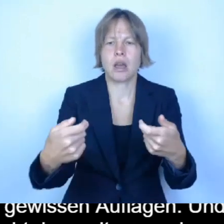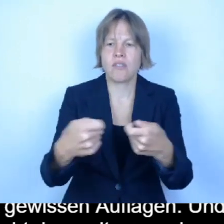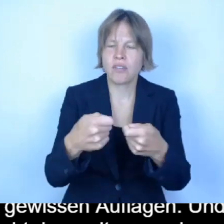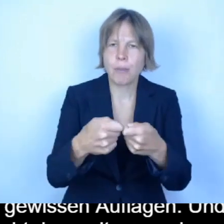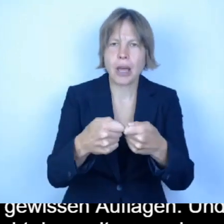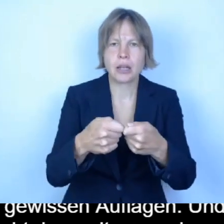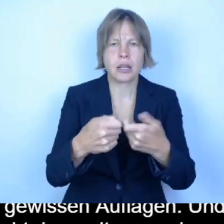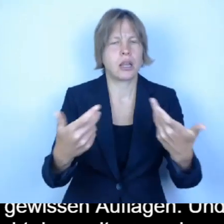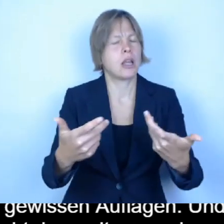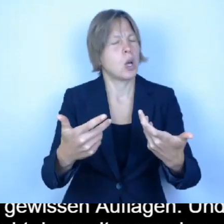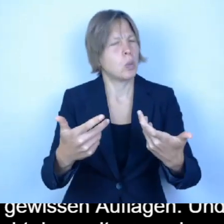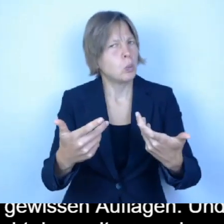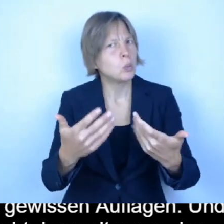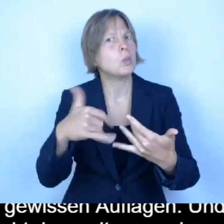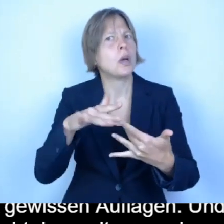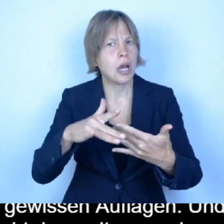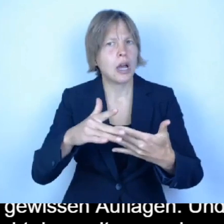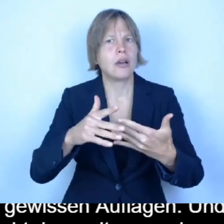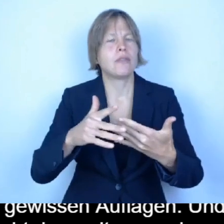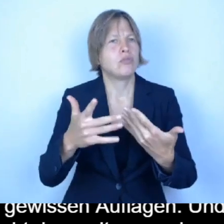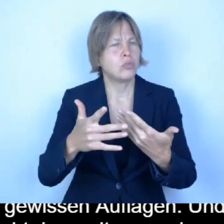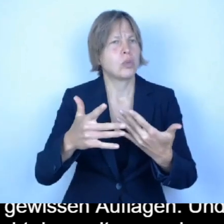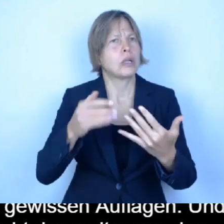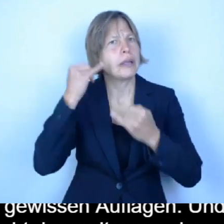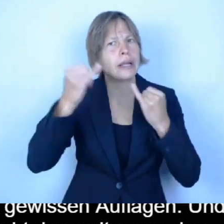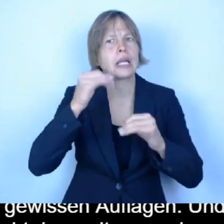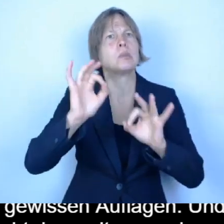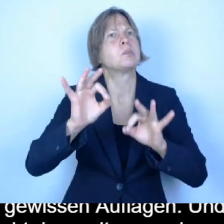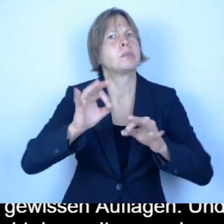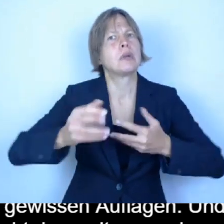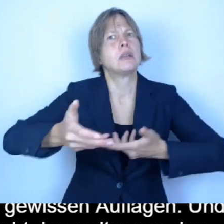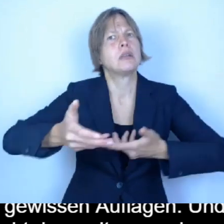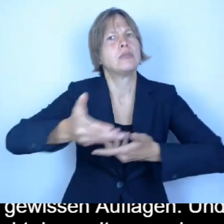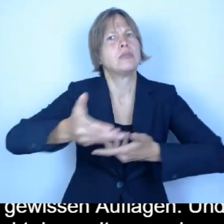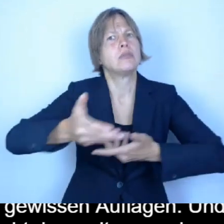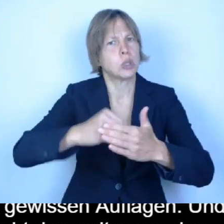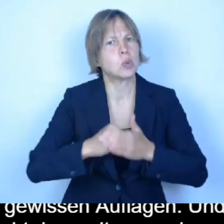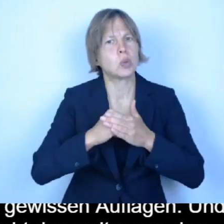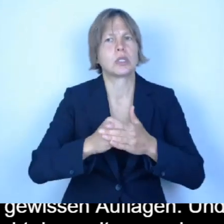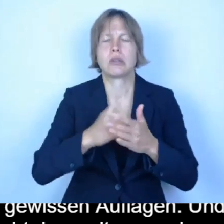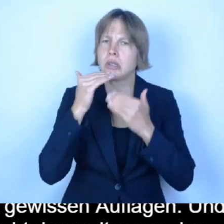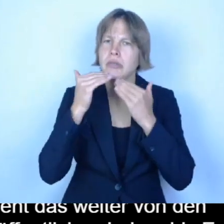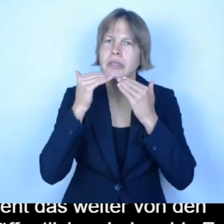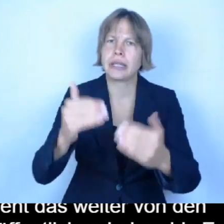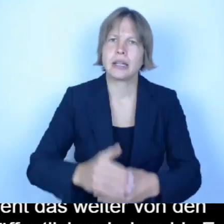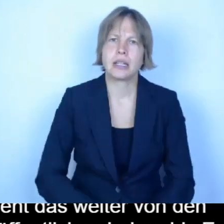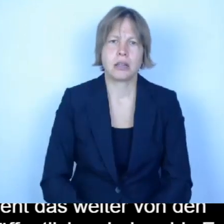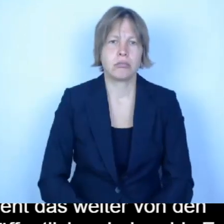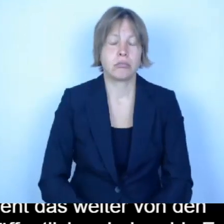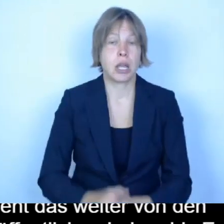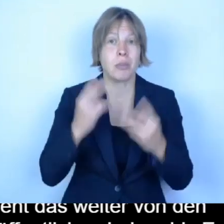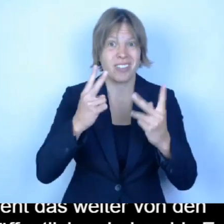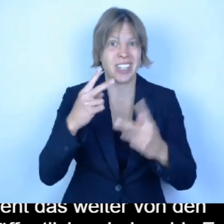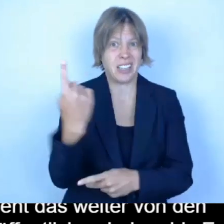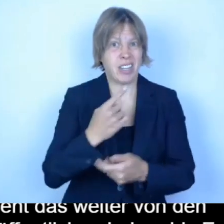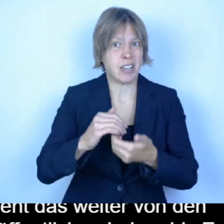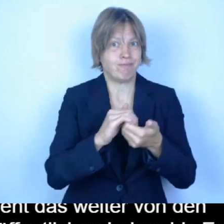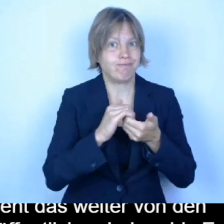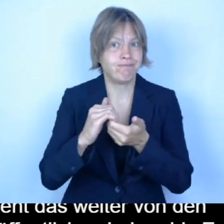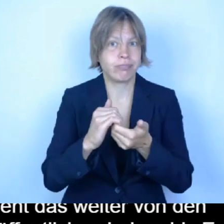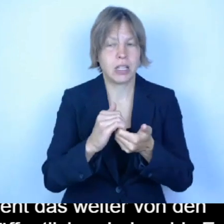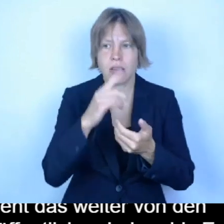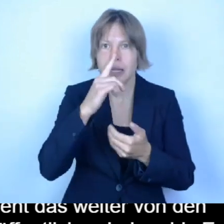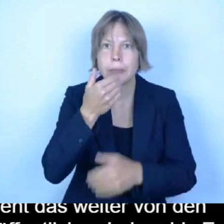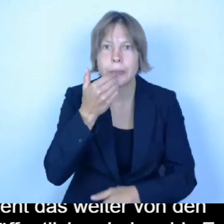mitwirkend. Dann nochmal vielen Dank dafür. Wir müssen es auch sein, denn wenn wir das nicht sind und Rückschritt bekommen, dann ist all das, was sich öffnet